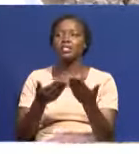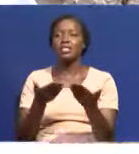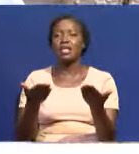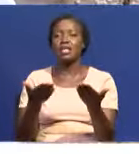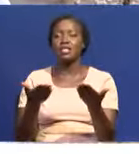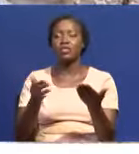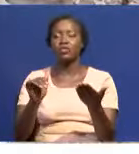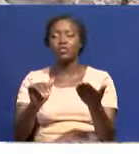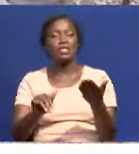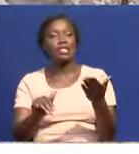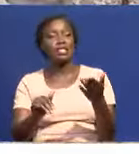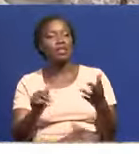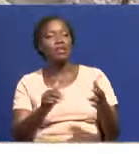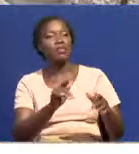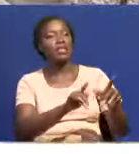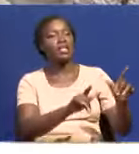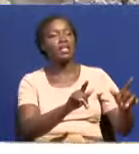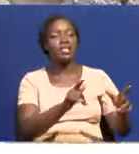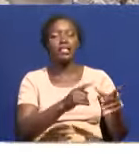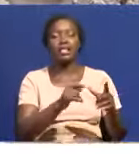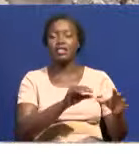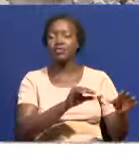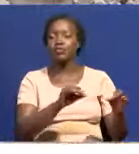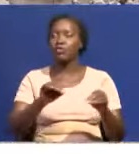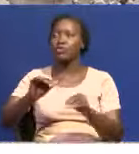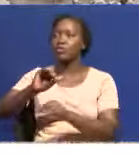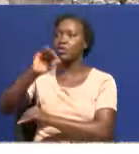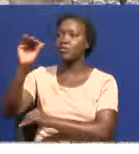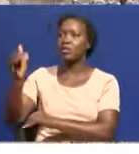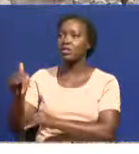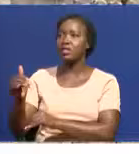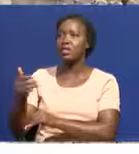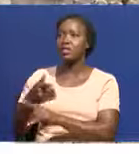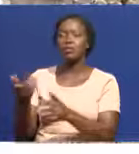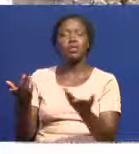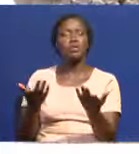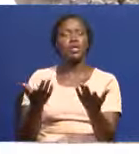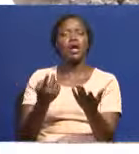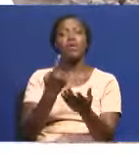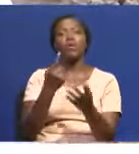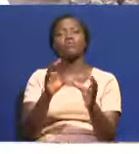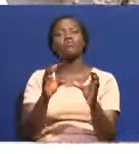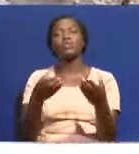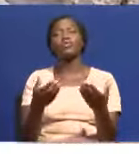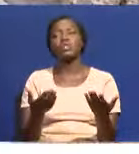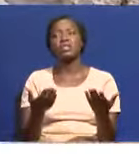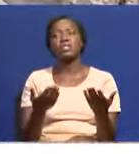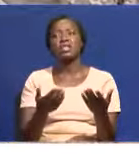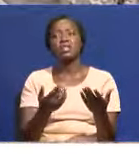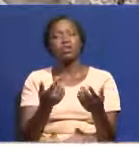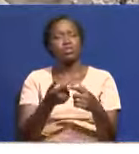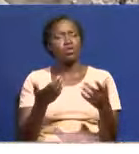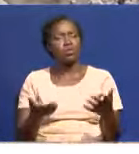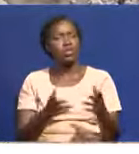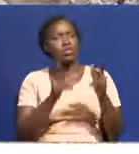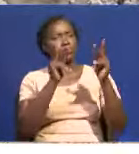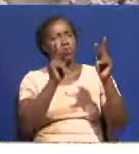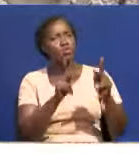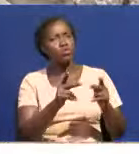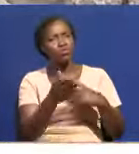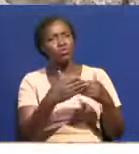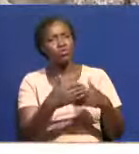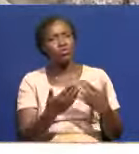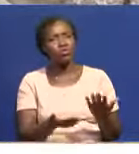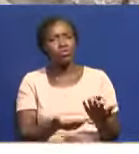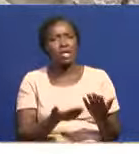mtoni, sisi tukaona tuende kwa mlima. Lakini sisi ni watu moja tu. Kutoka hapa mpaka Kisumu ni karibu sana. So